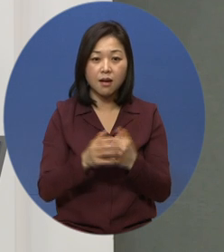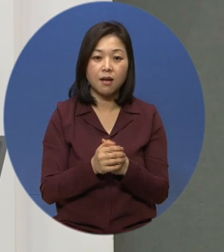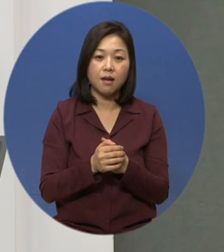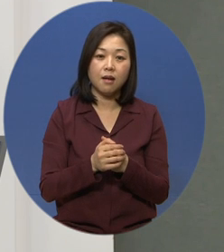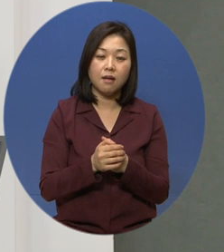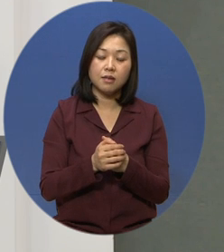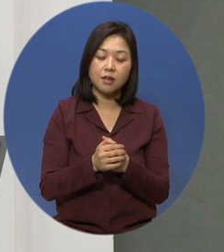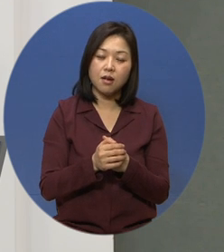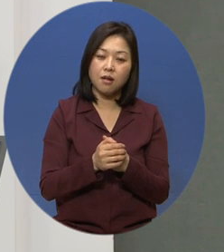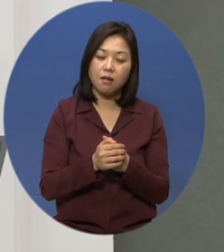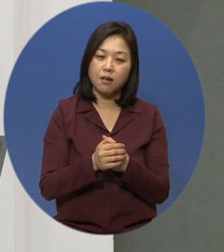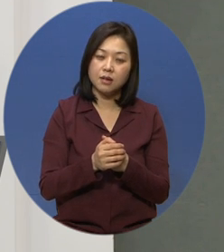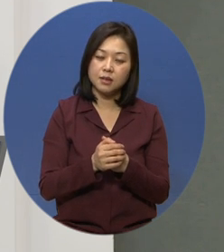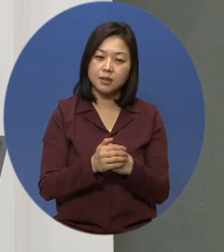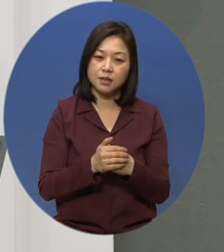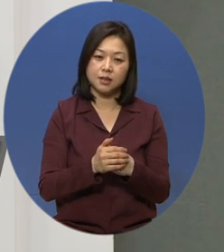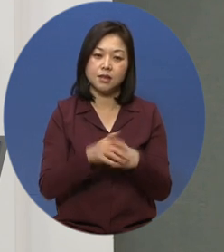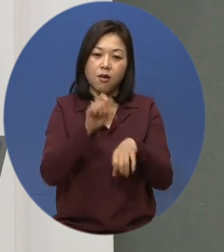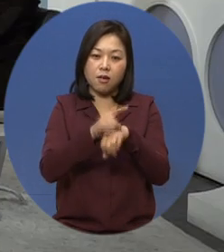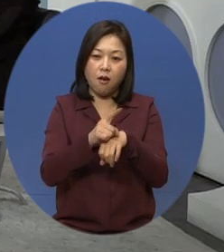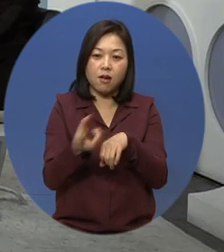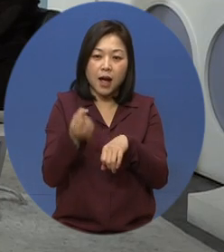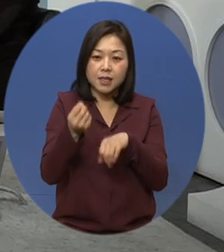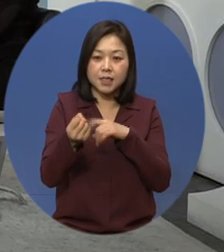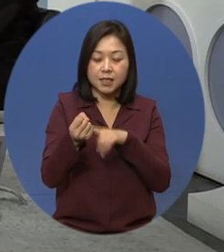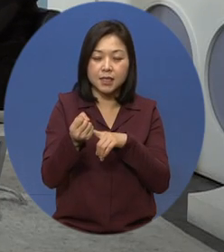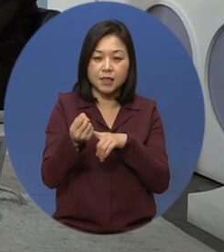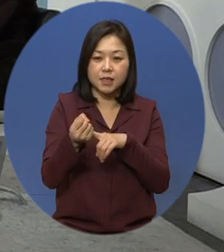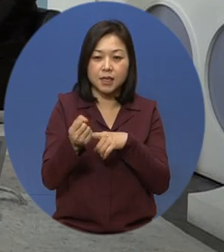소유자로 어영 길을 했습니까